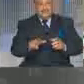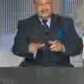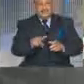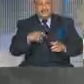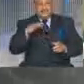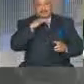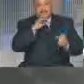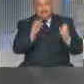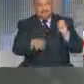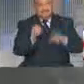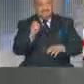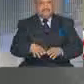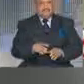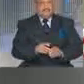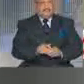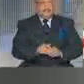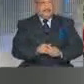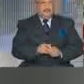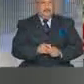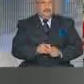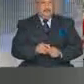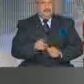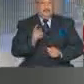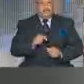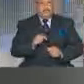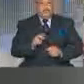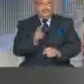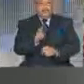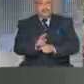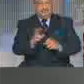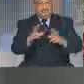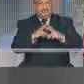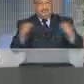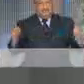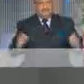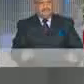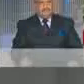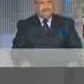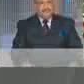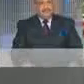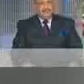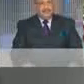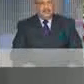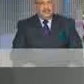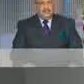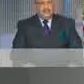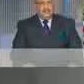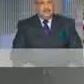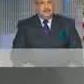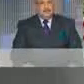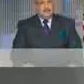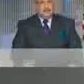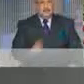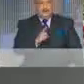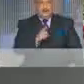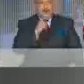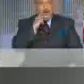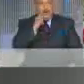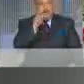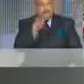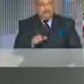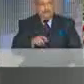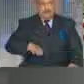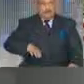وتسهل اقتناء المادة هذه بالنسبة للفلاحين. بفضل مشروع رسكلة النفايات هذا يمكننا تحسين المنظومة التي